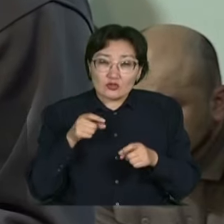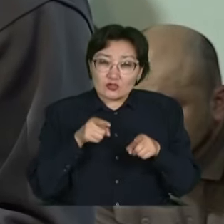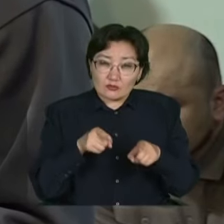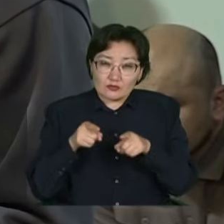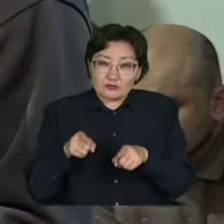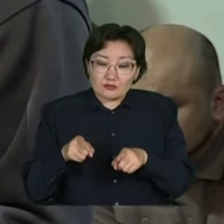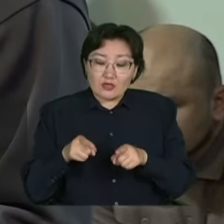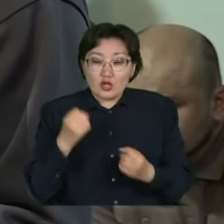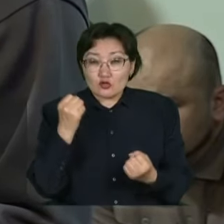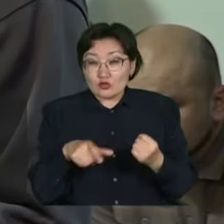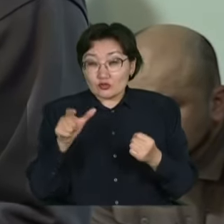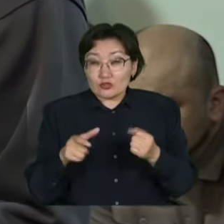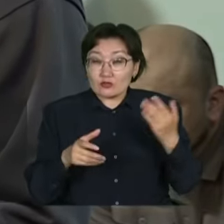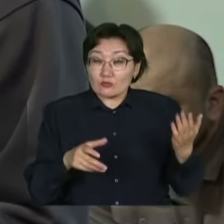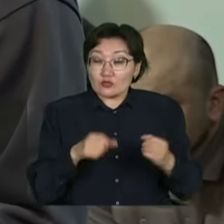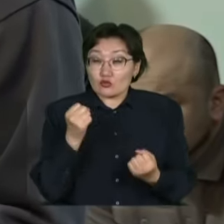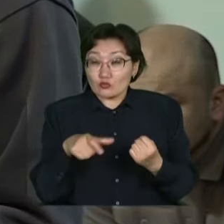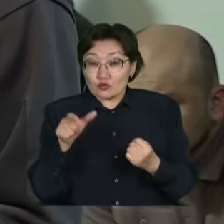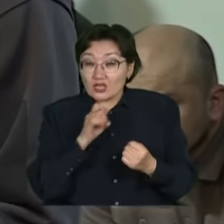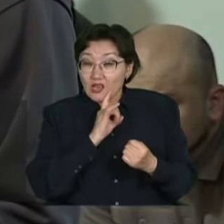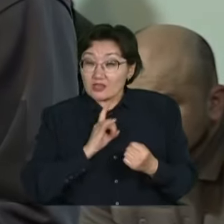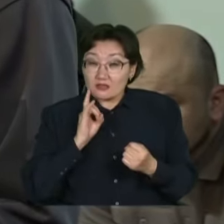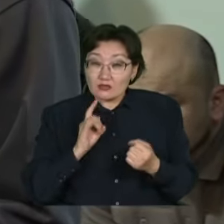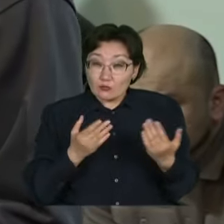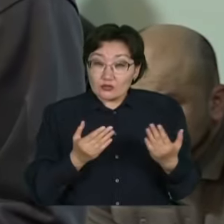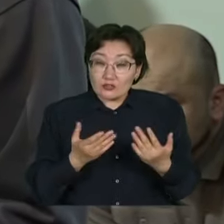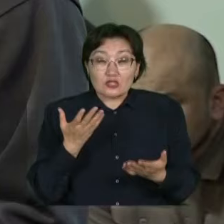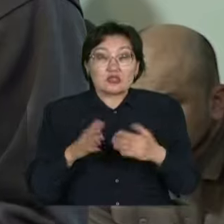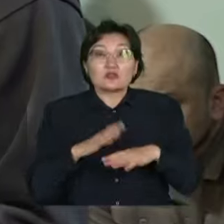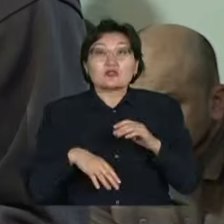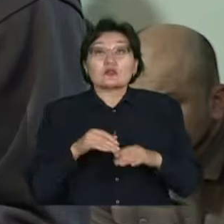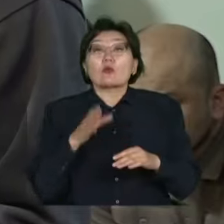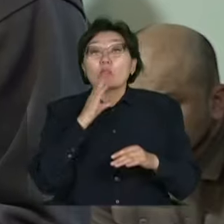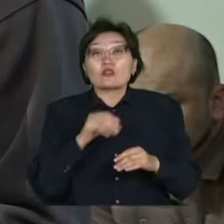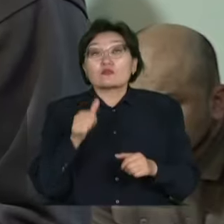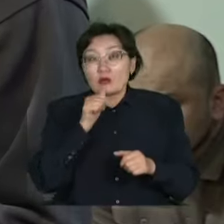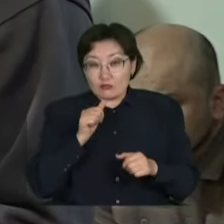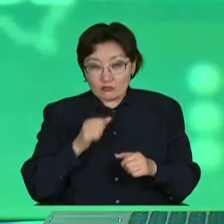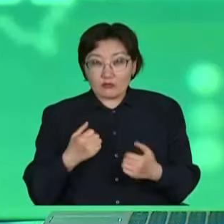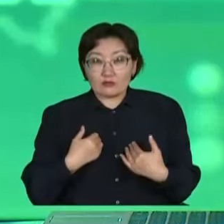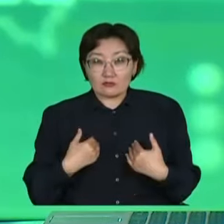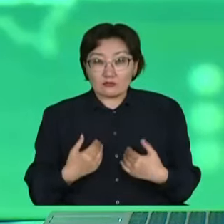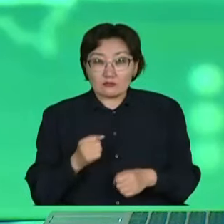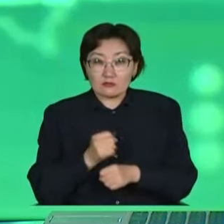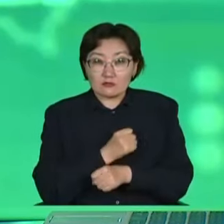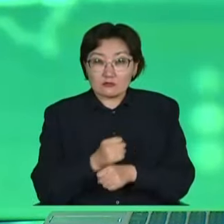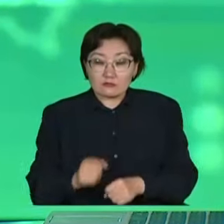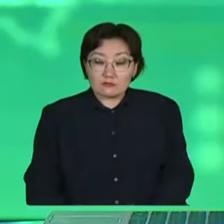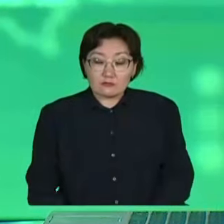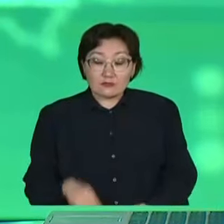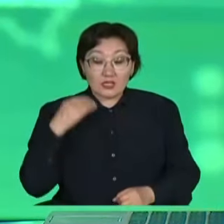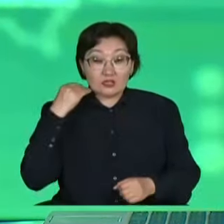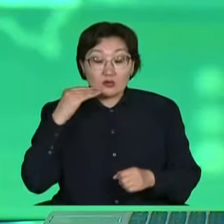Ал жүргізуші жақтан? Жүргізуші жақтан, қолынан келсе сеп көр деген сияқты ол айтты.